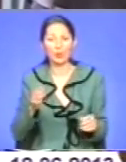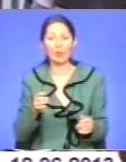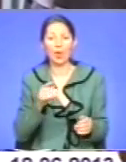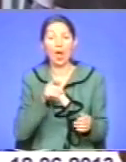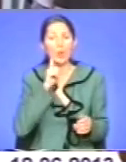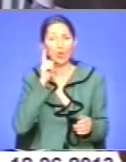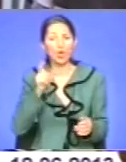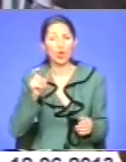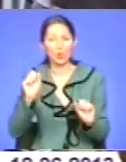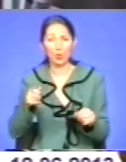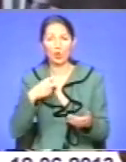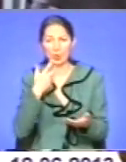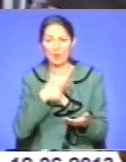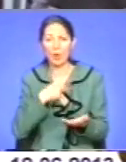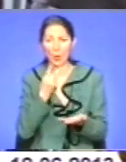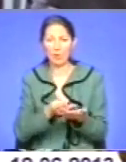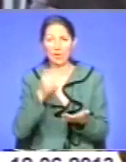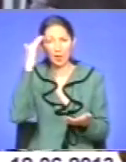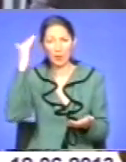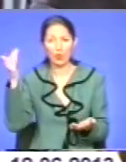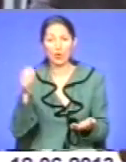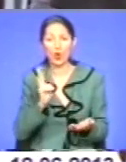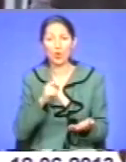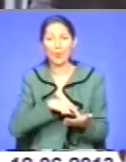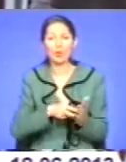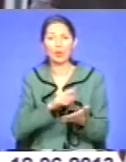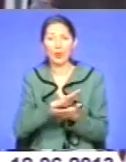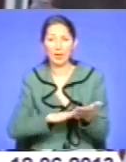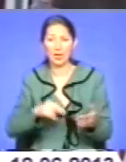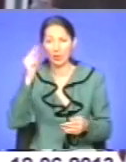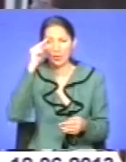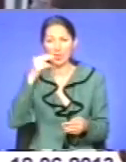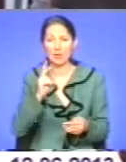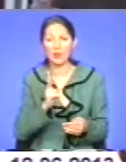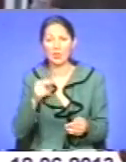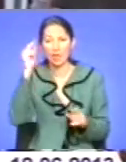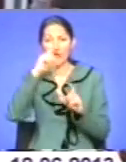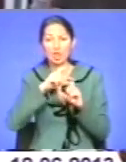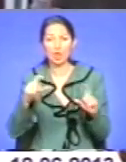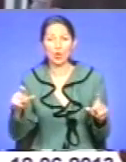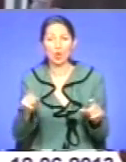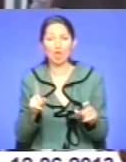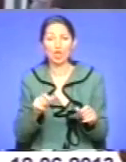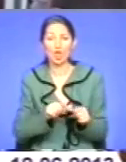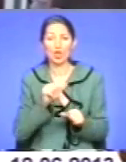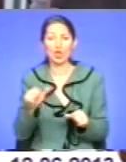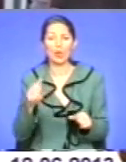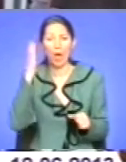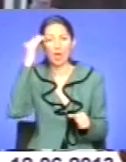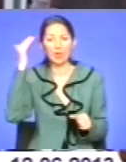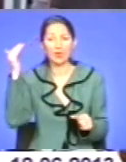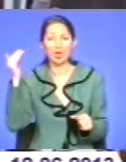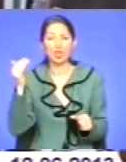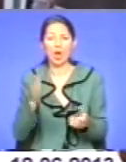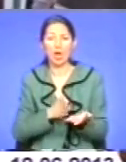планує, ну, скажімо так, десь йти подальше вчитися в якийсь навчальний заклад, чи, зокрема, творчий, так,